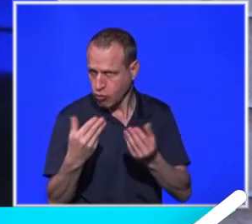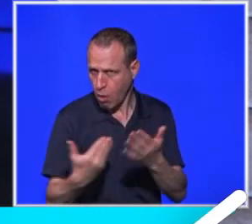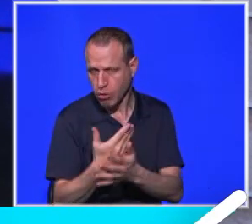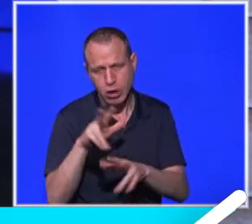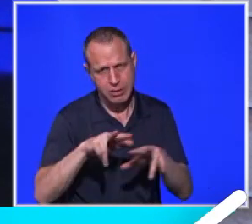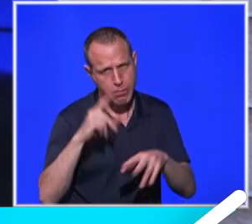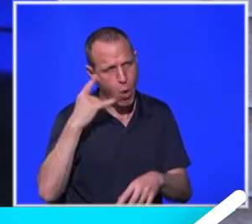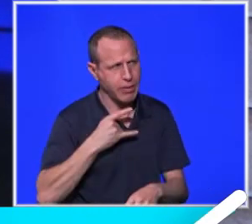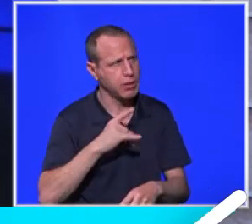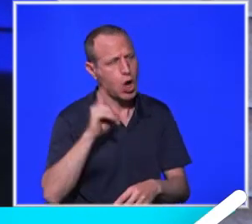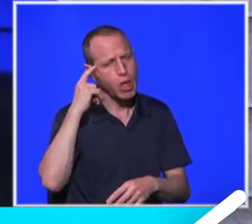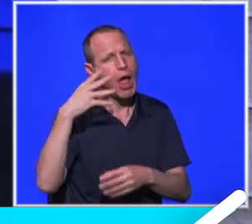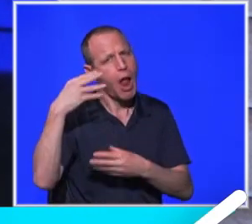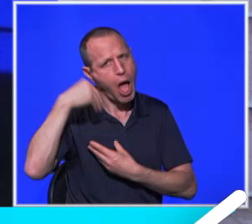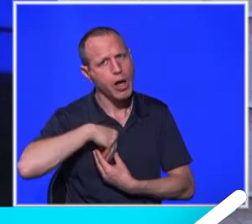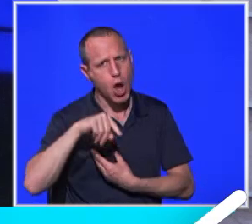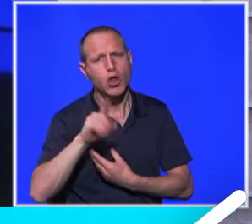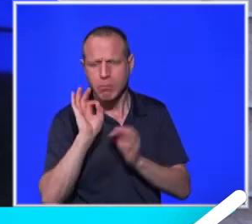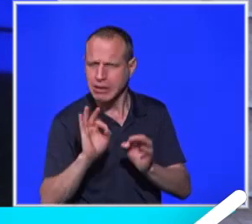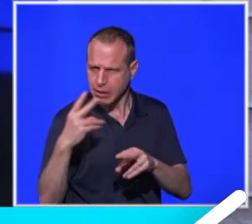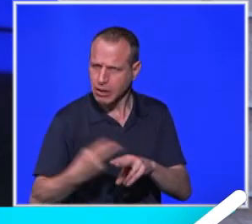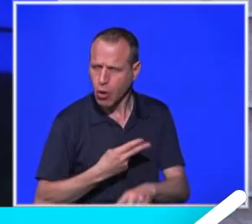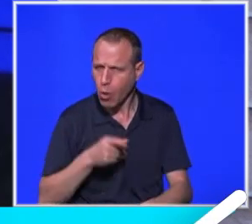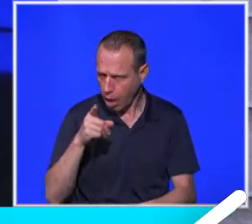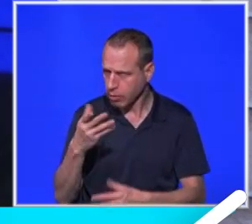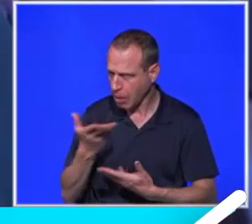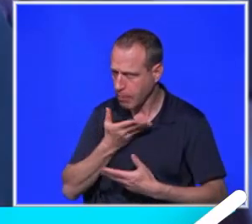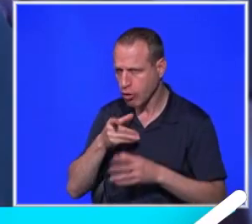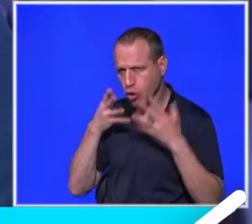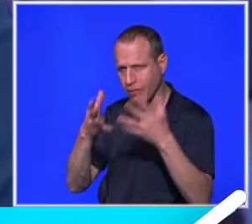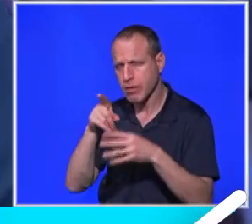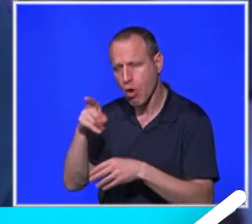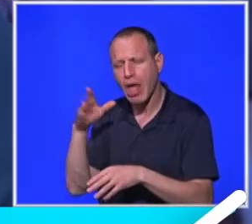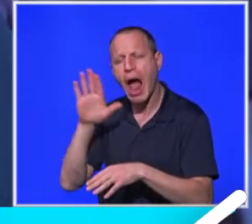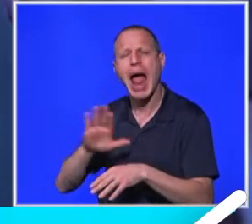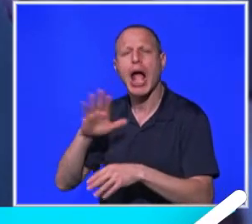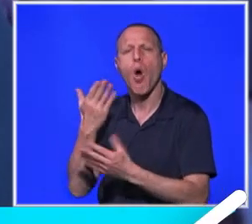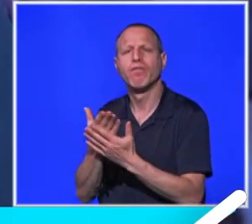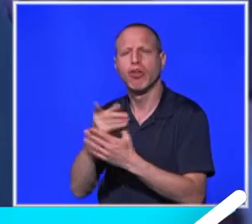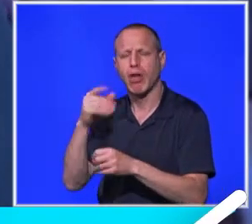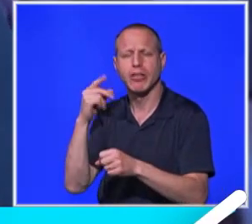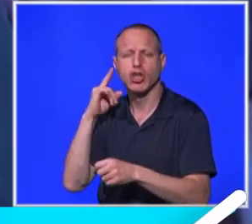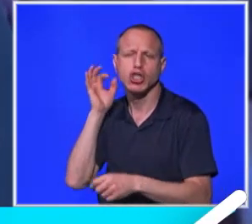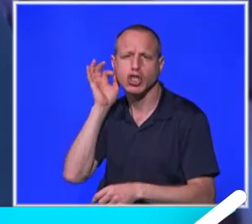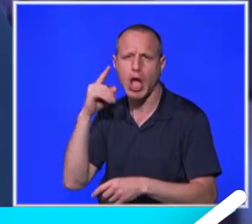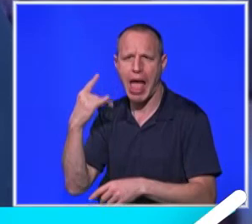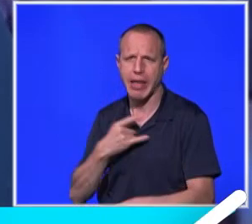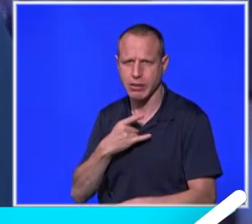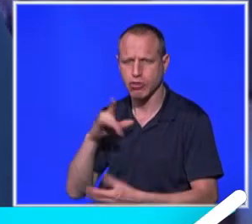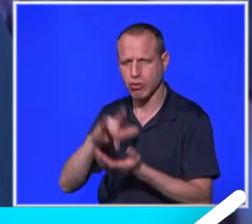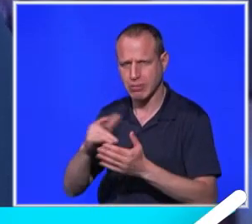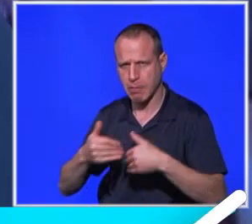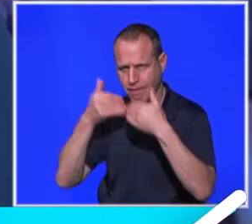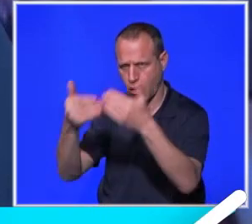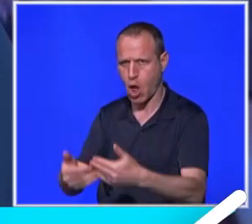עדיין לא יודע להקל אותו, ובסדר, התרגלו. את מקבלת, את תוקפים אותך עכשיו על רקע העובדה שאת אישה חרדית שנמצאת